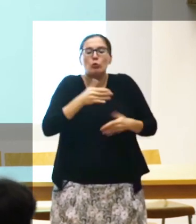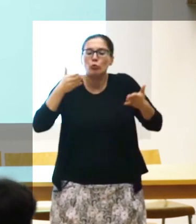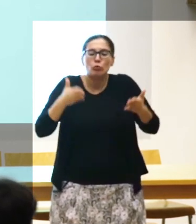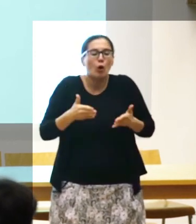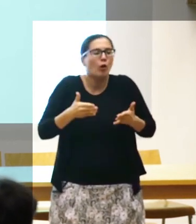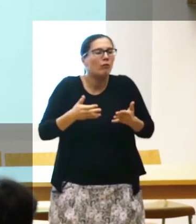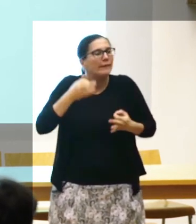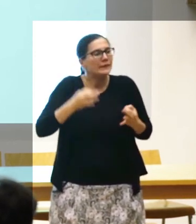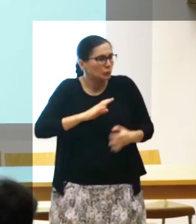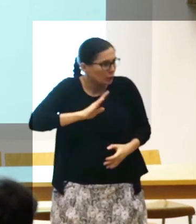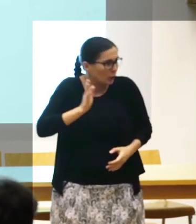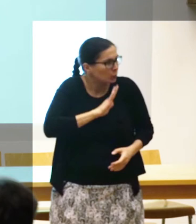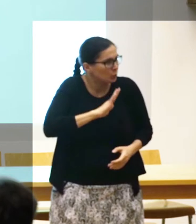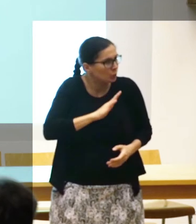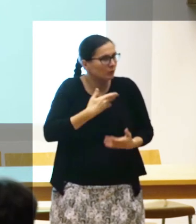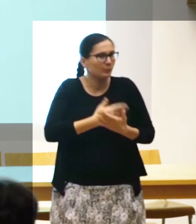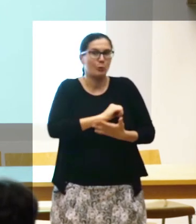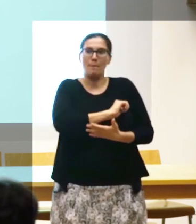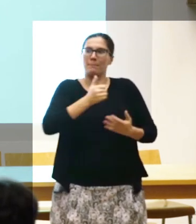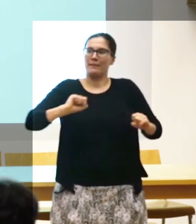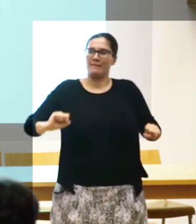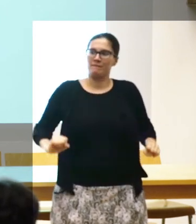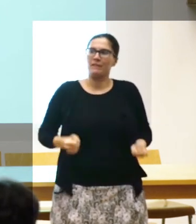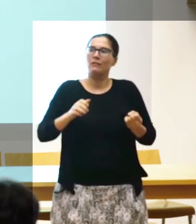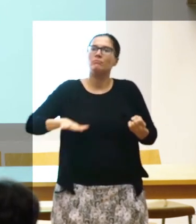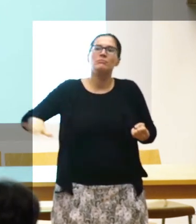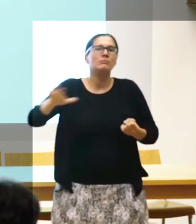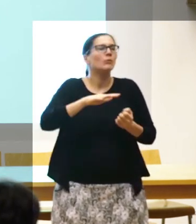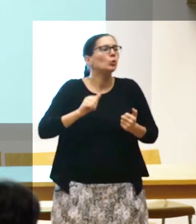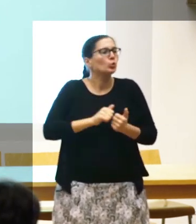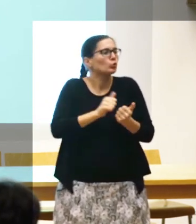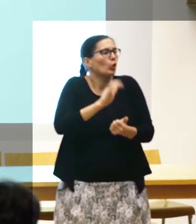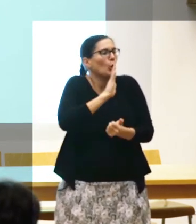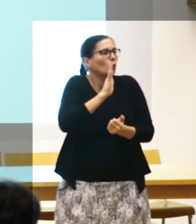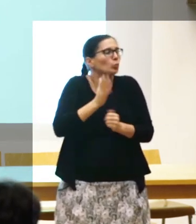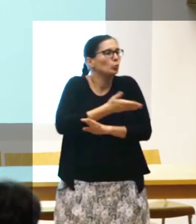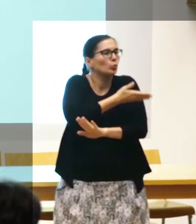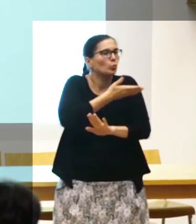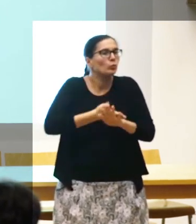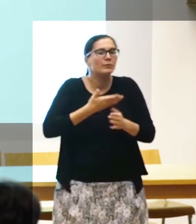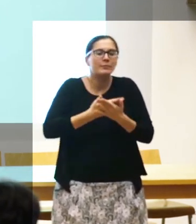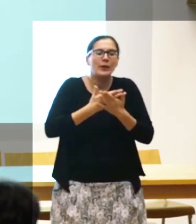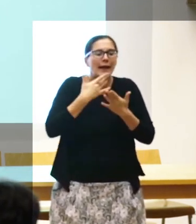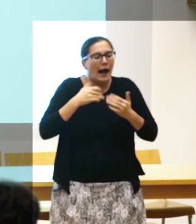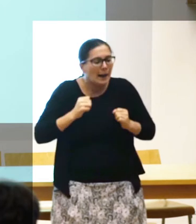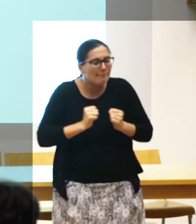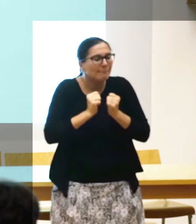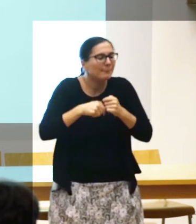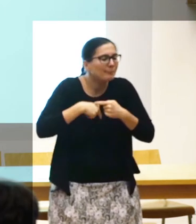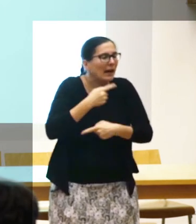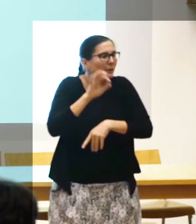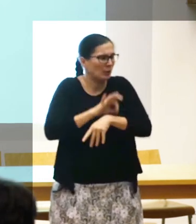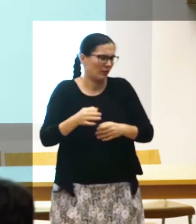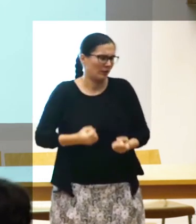produkovat, ale nikdo nebyl ještě po té praktické stránce spustit takový projekt,